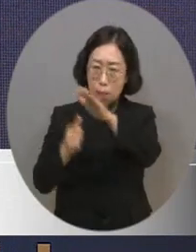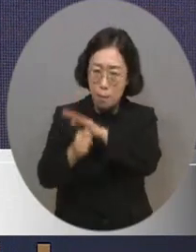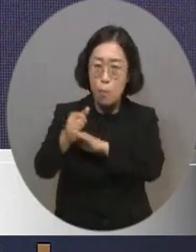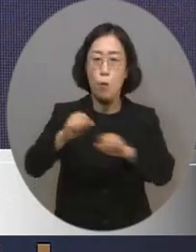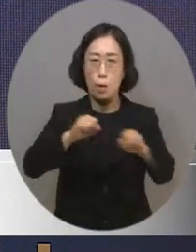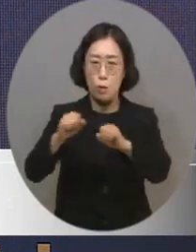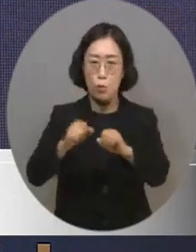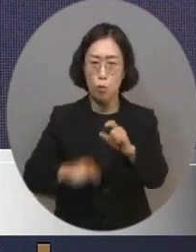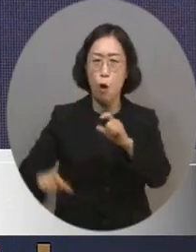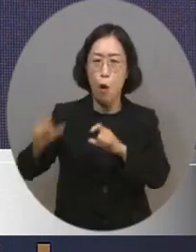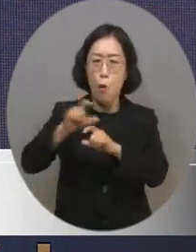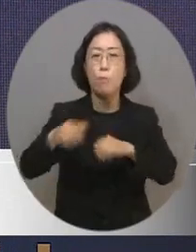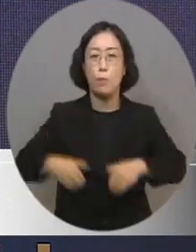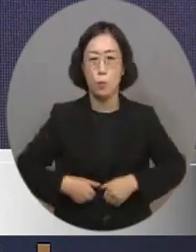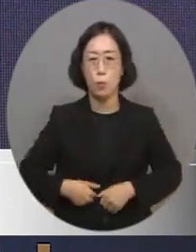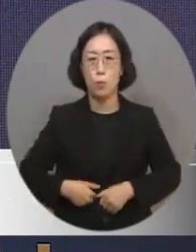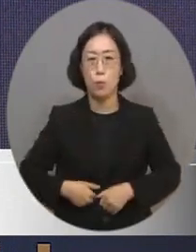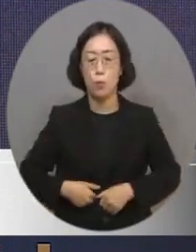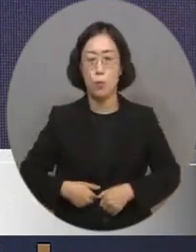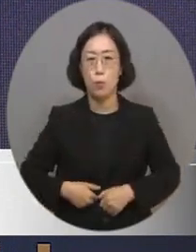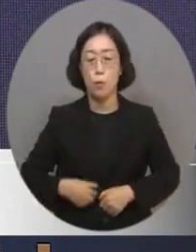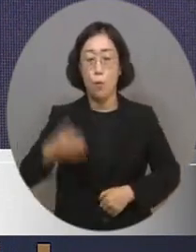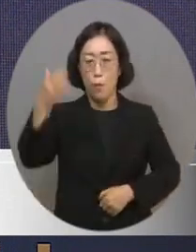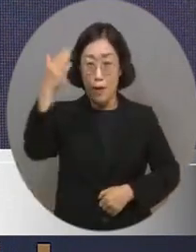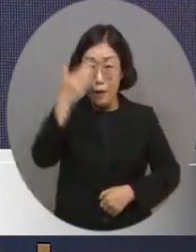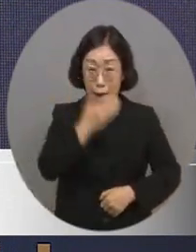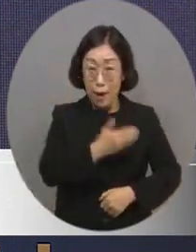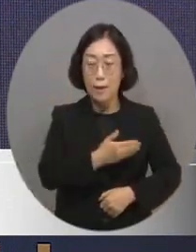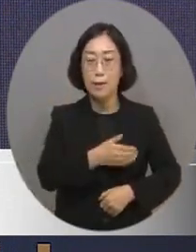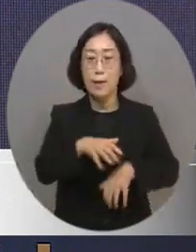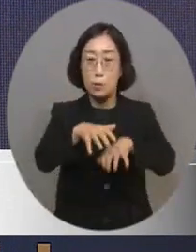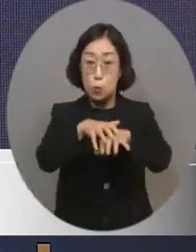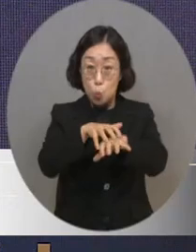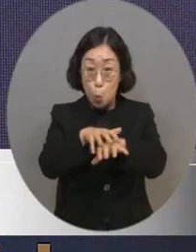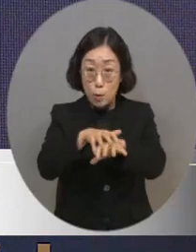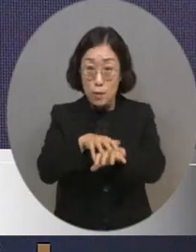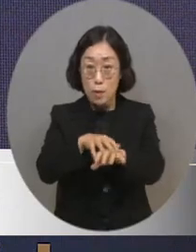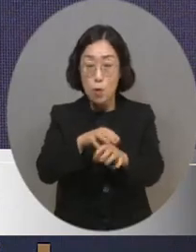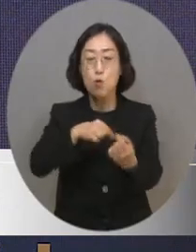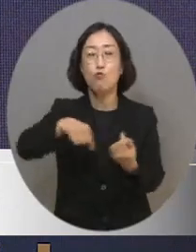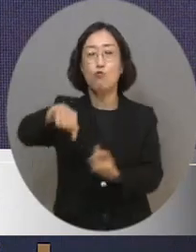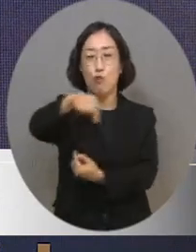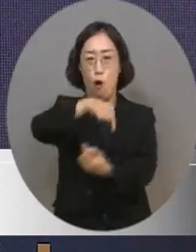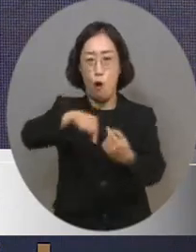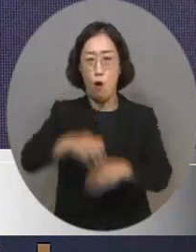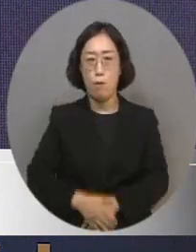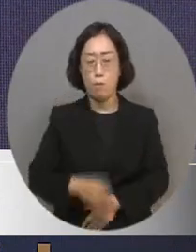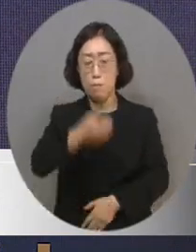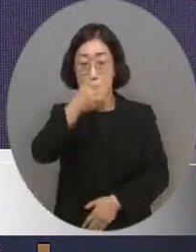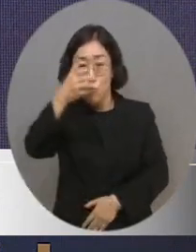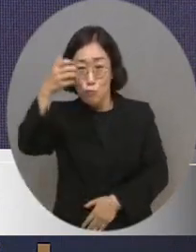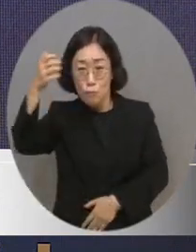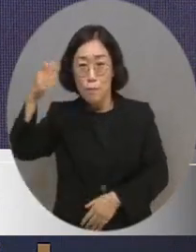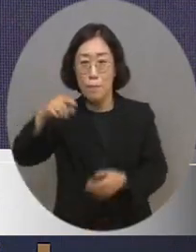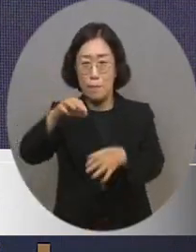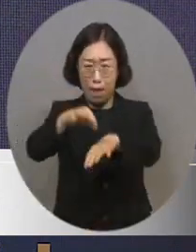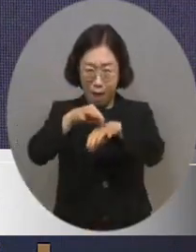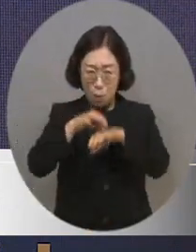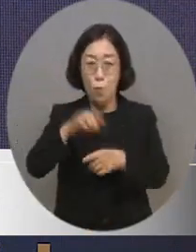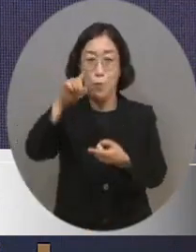강화해야 합니다. 무엇보다 깨끗한 조직 운영, 미래의 꿈을 현실로